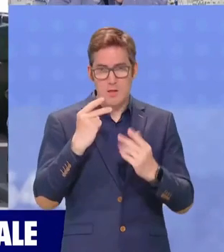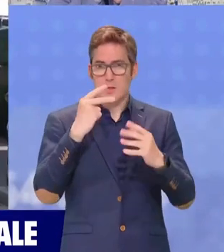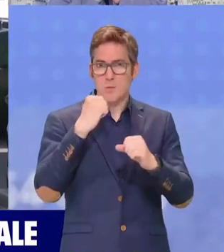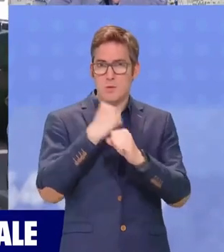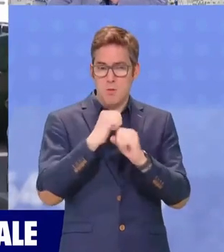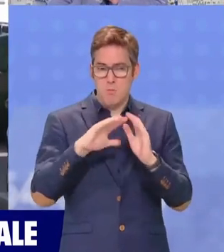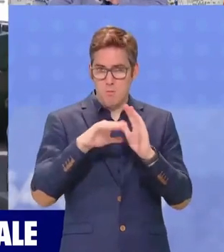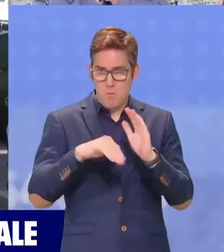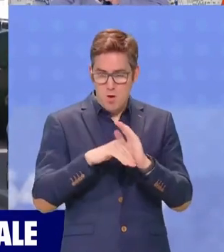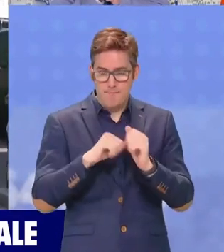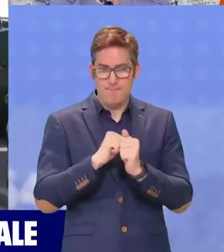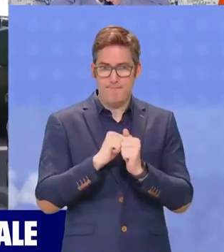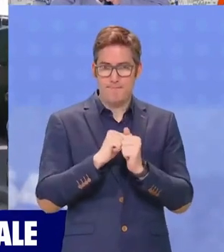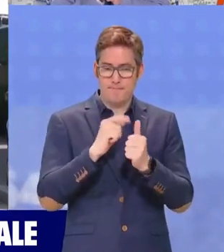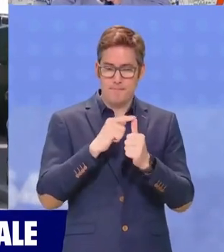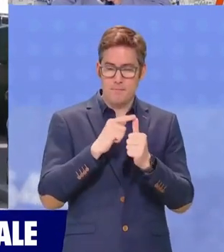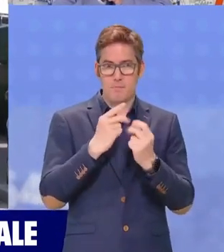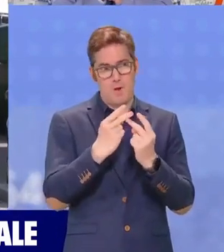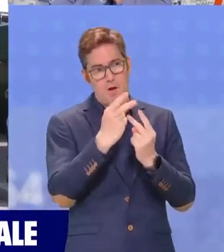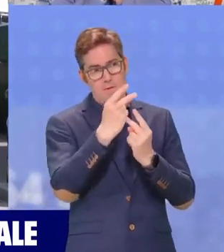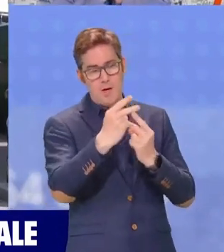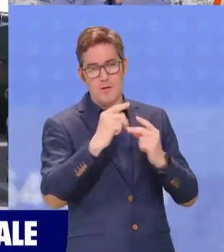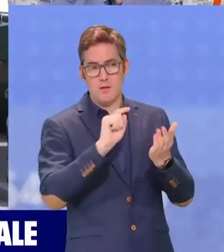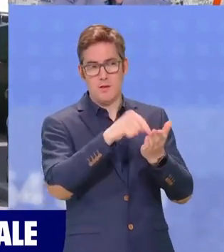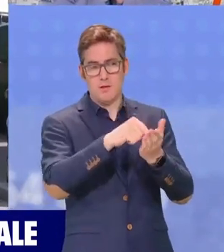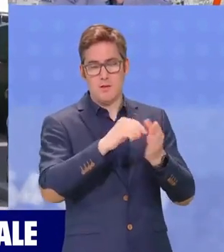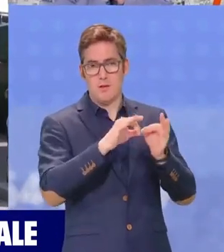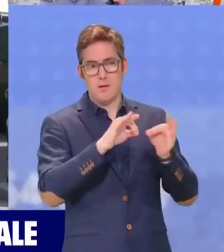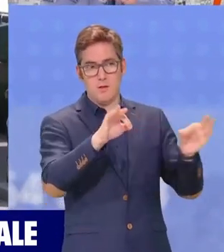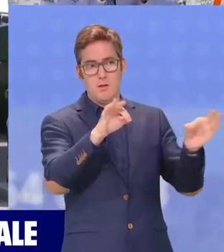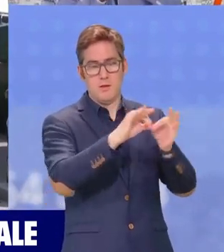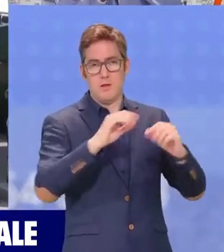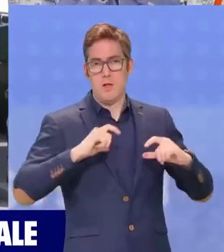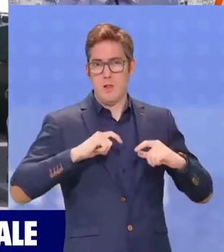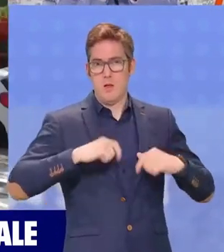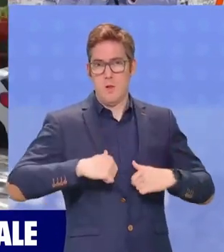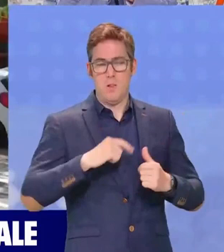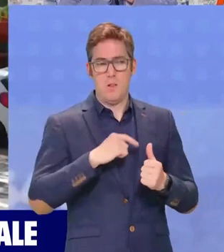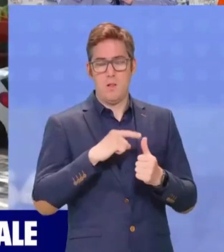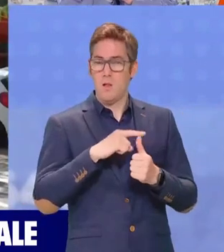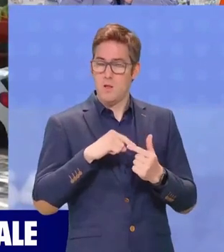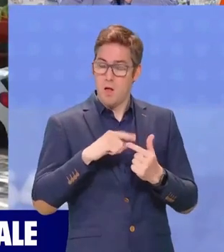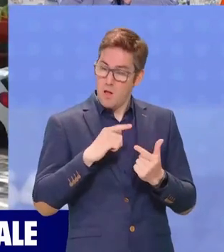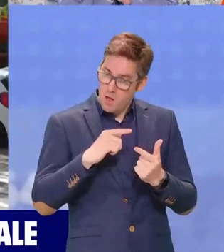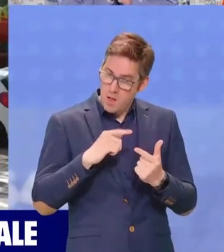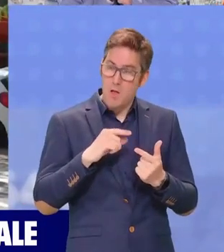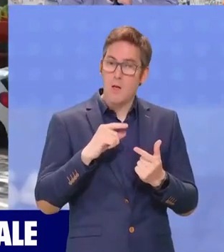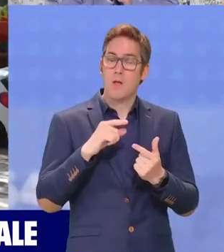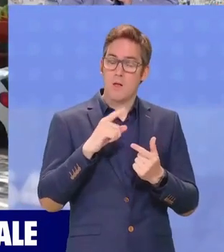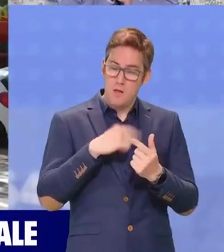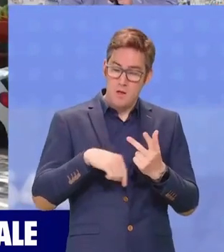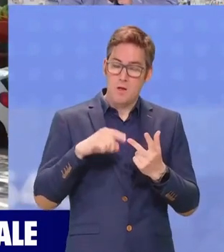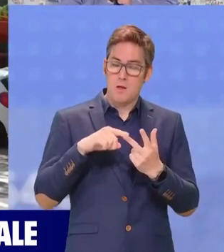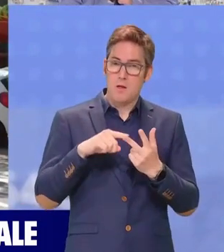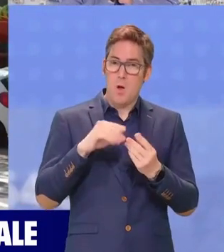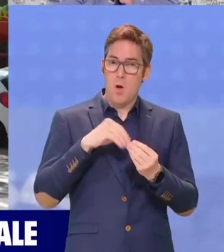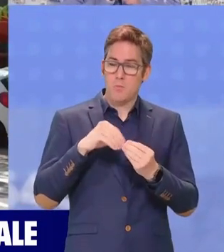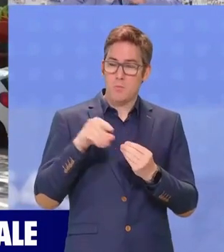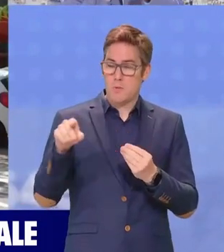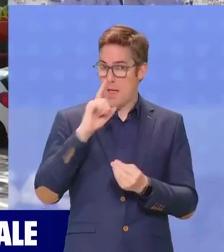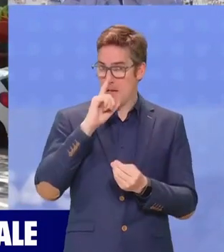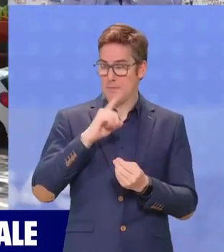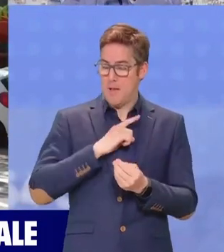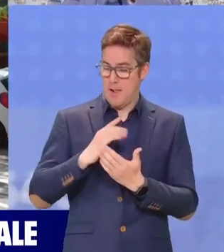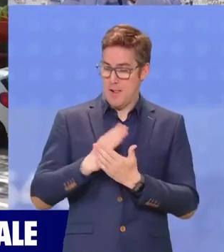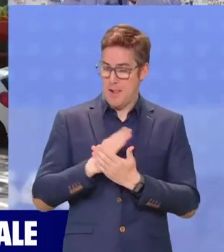été commises aux abords d'un établissement scolaire c'est une circonstance aggravante elles ont été commises avec préméditation